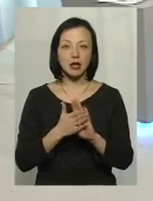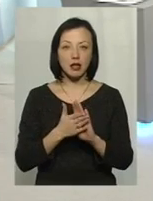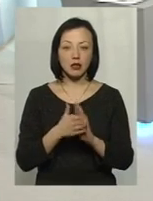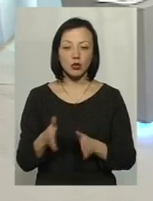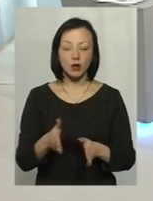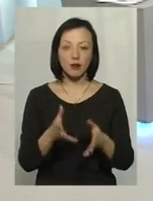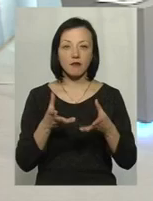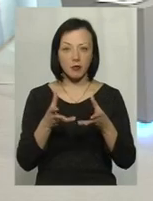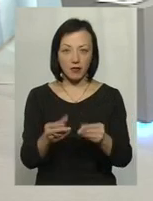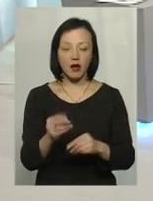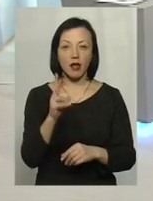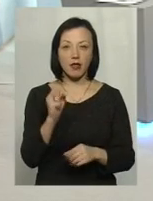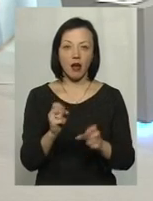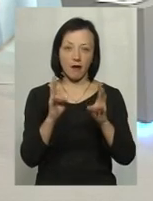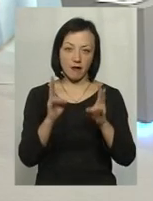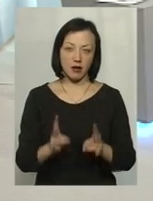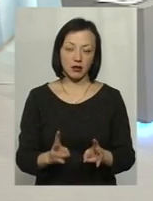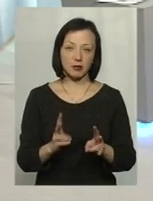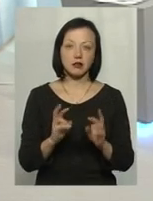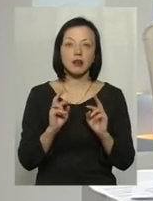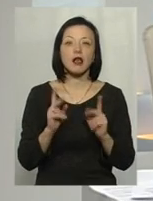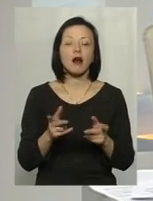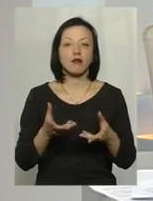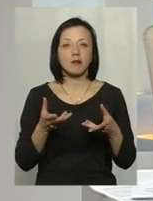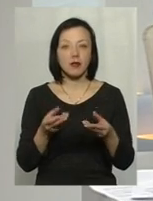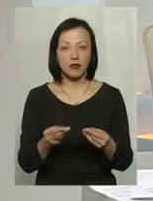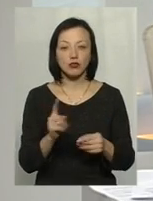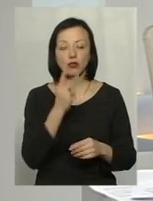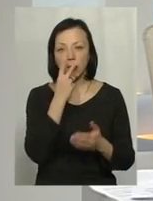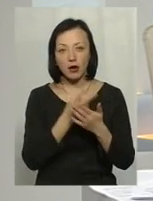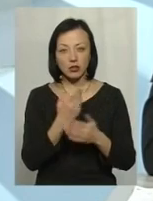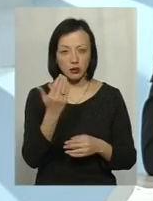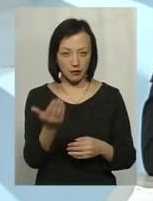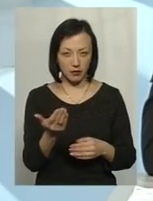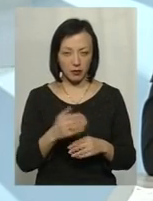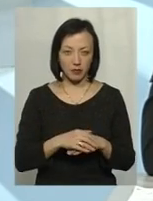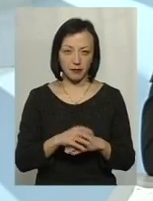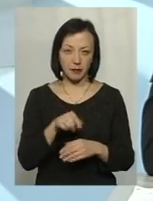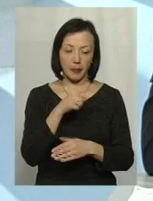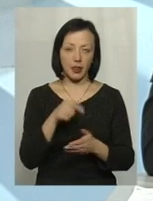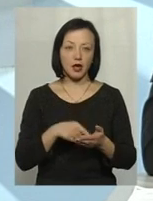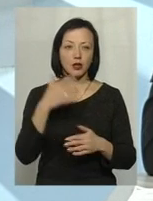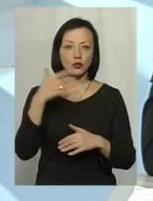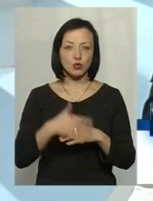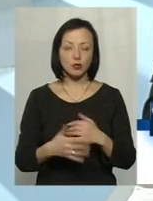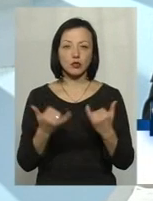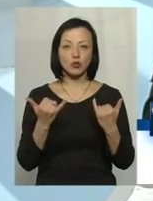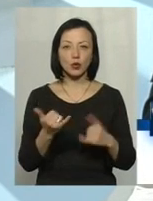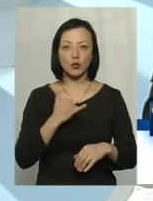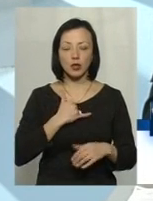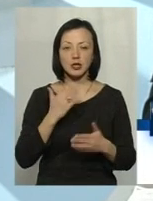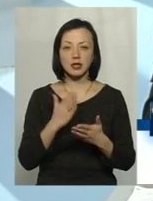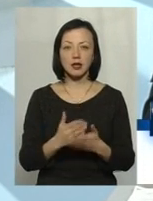на аварійність? І як впливає? Що бачите ви? Ну, зрозуміло, що сьогодні в нас